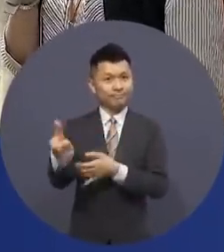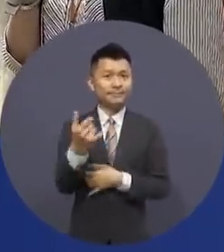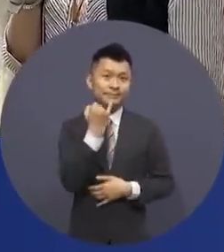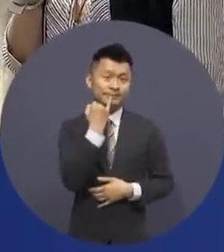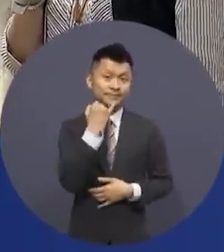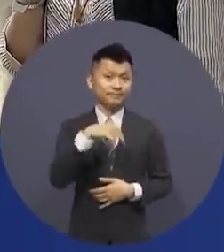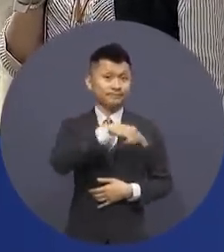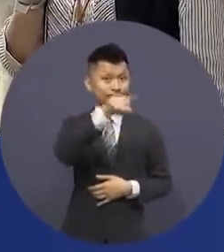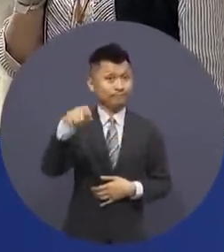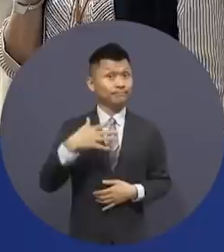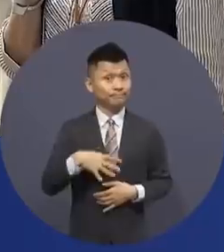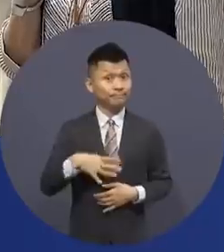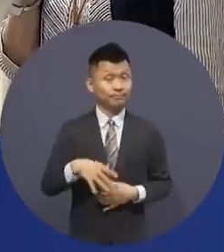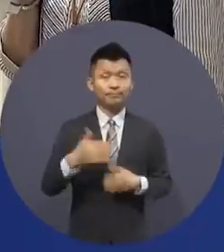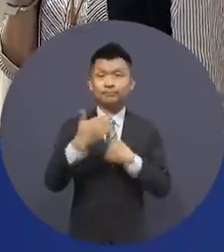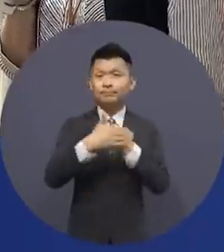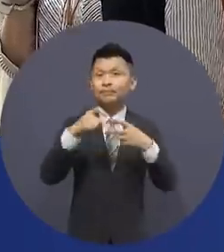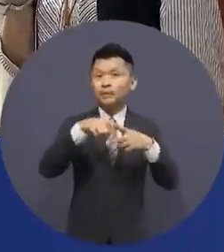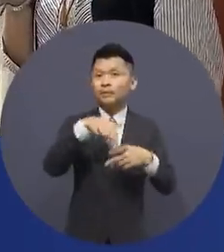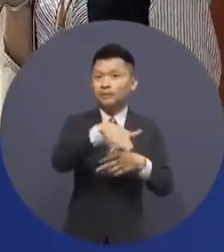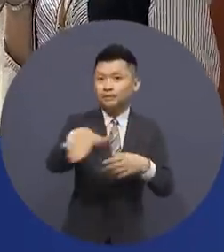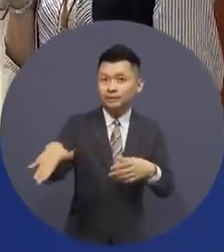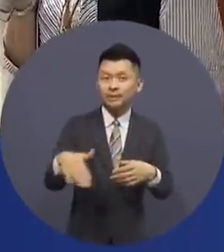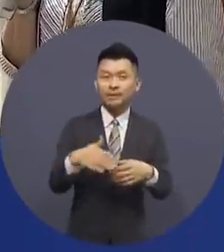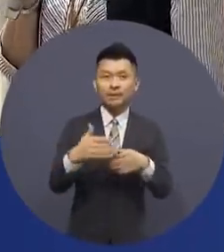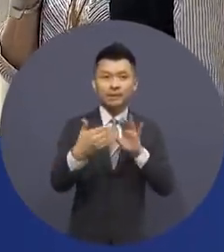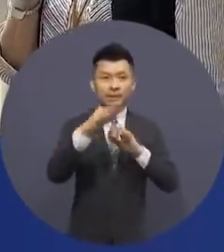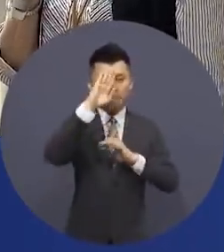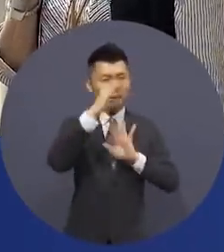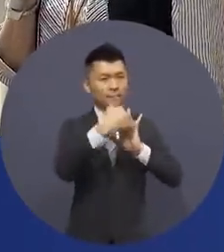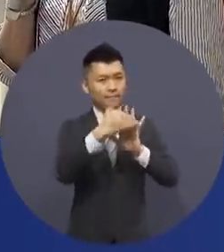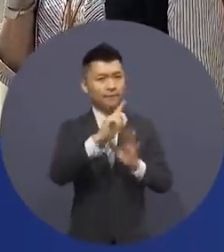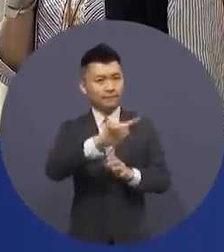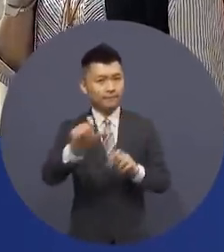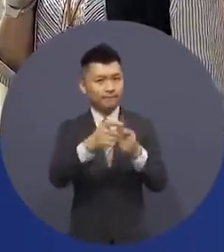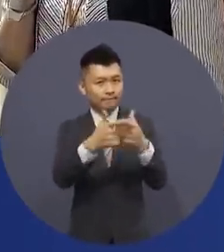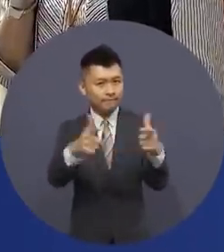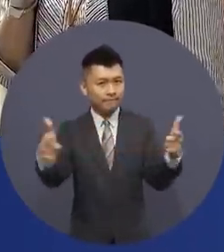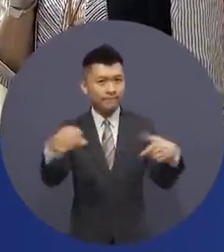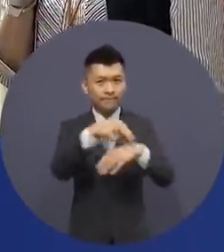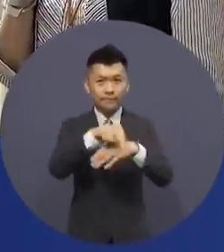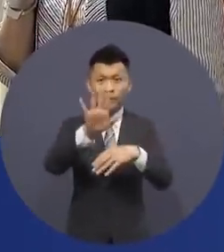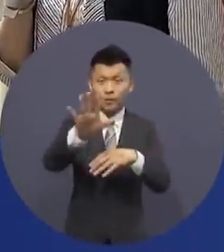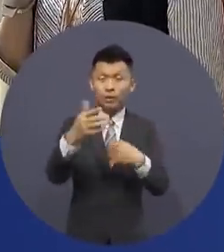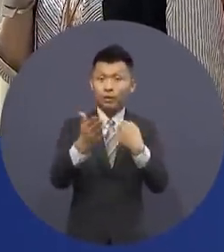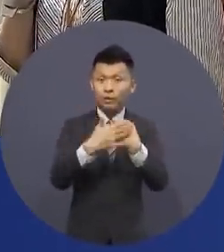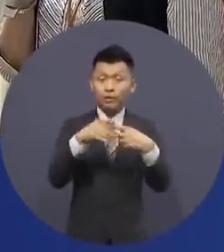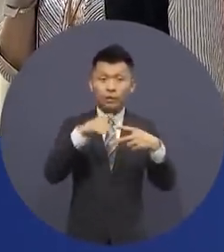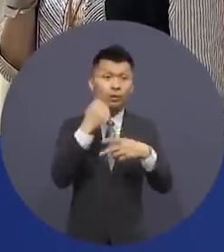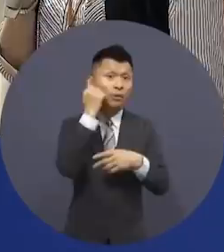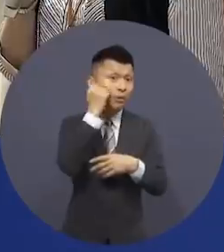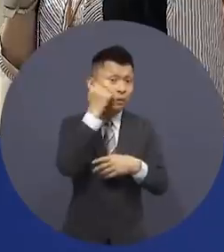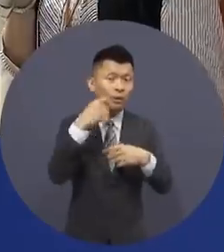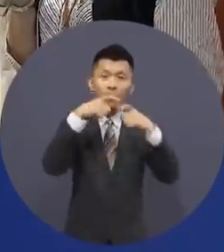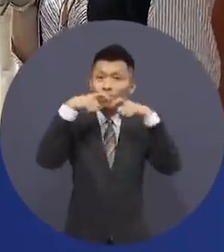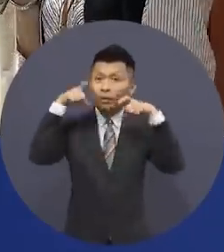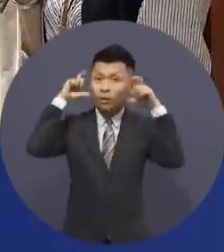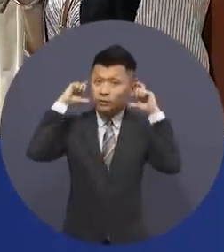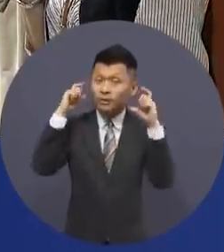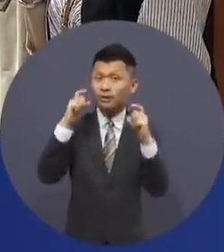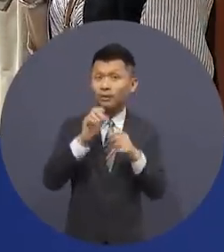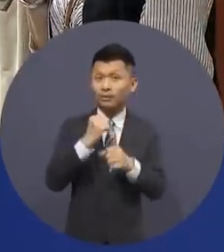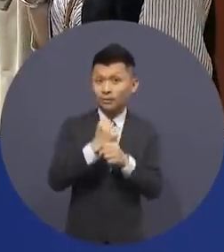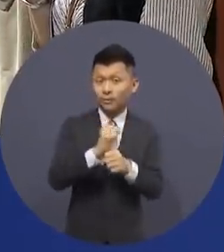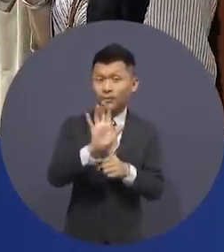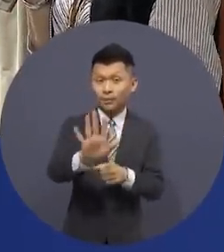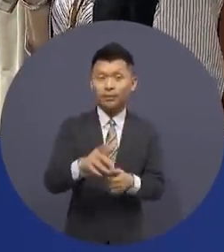家知不知道，其实庇护工厂也做了非常多的防疫物资比如说手工皂、口罩等等。在我们相关的这